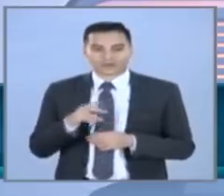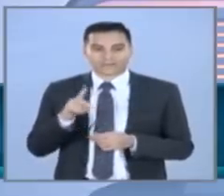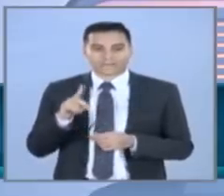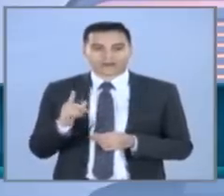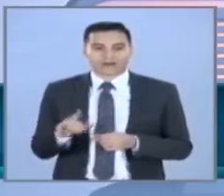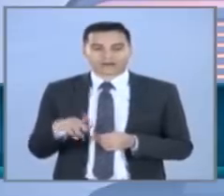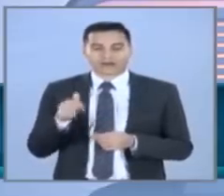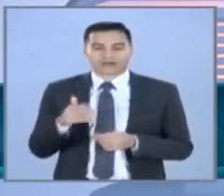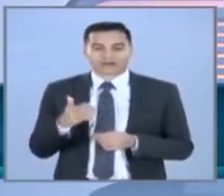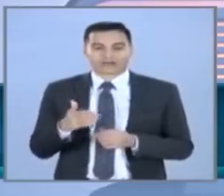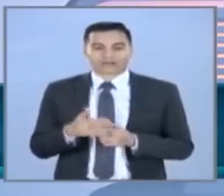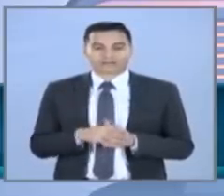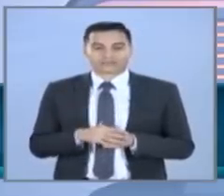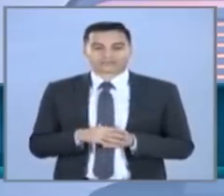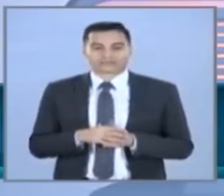إجابة؟